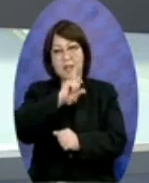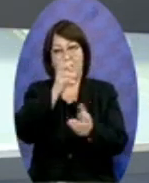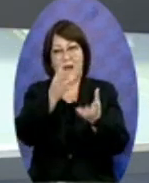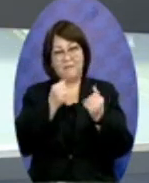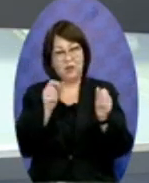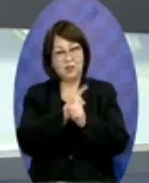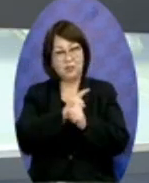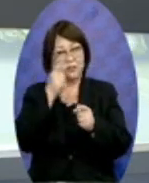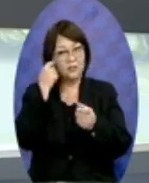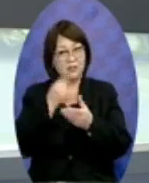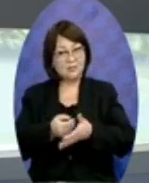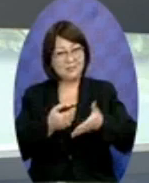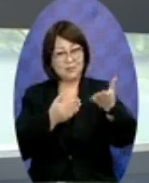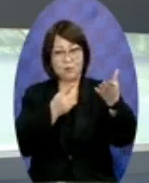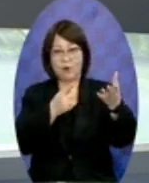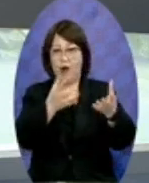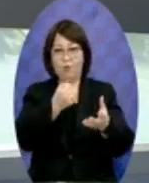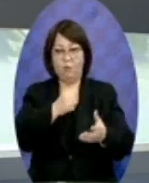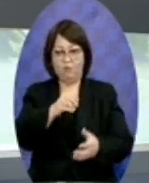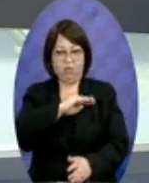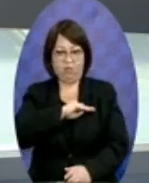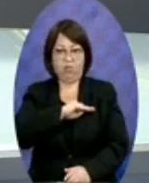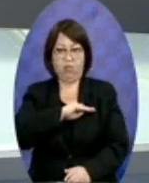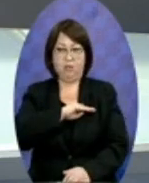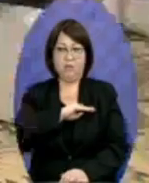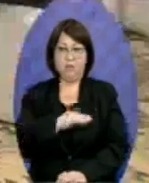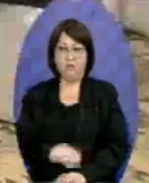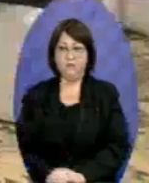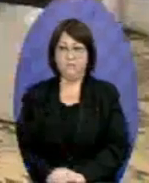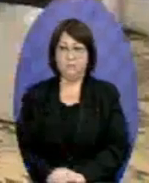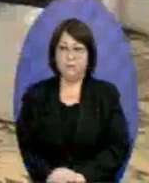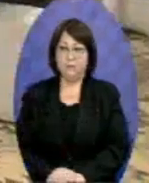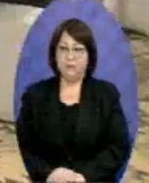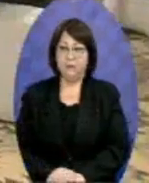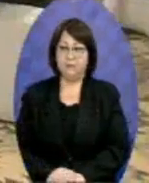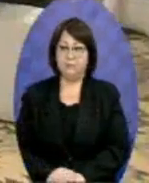хэдий ч ихэнх тохиолдолд буцаагдсан байна.